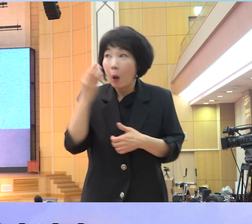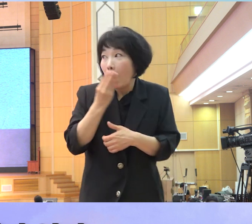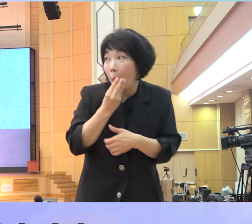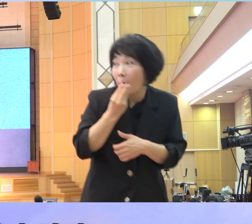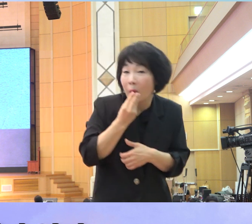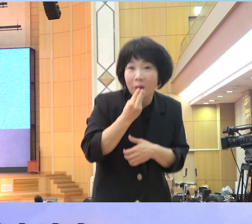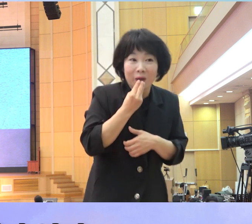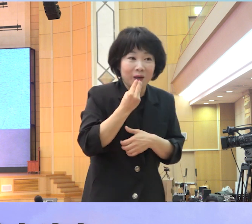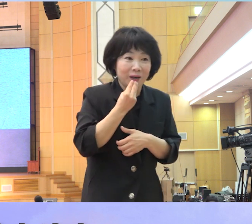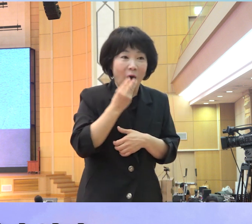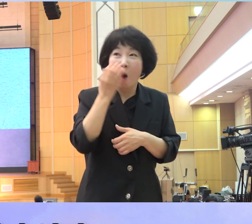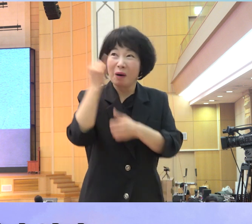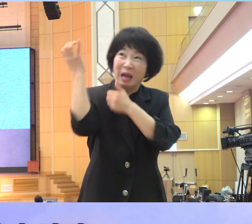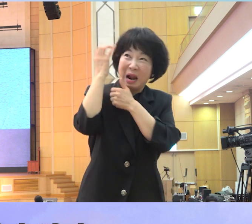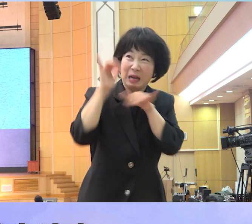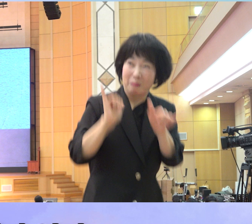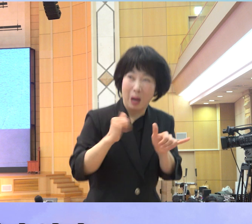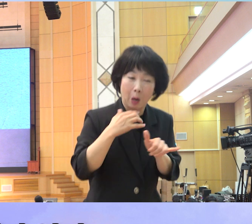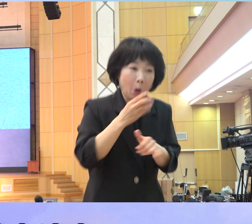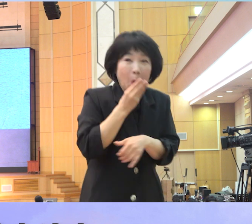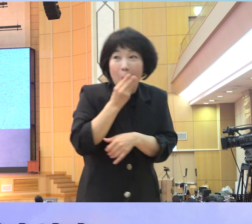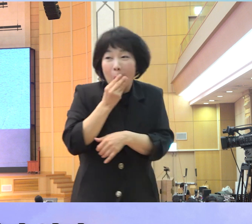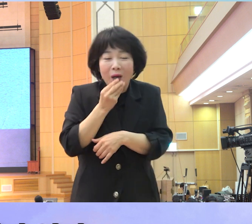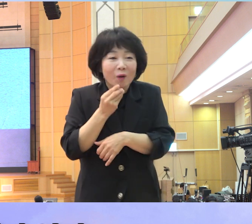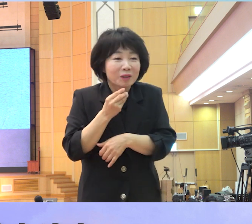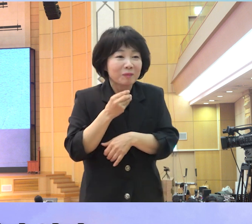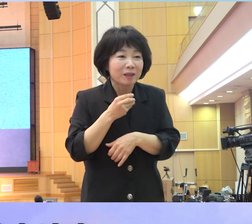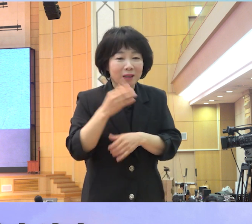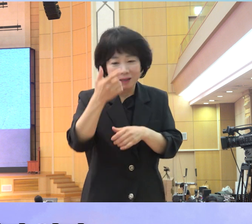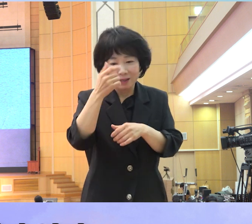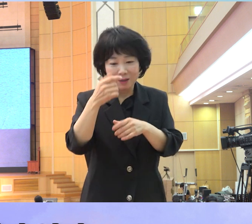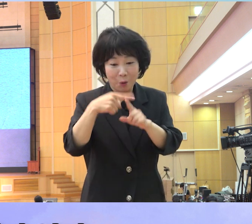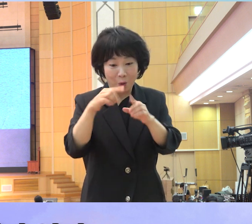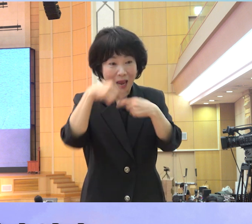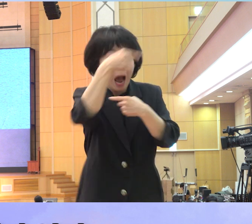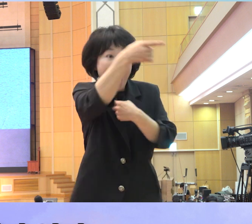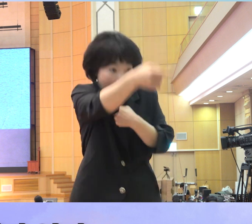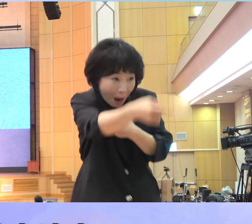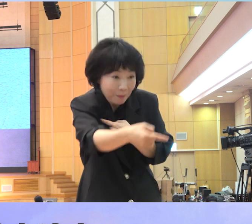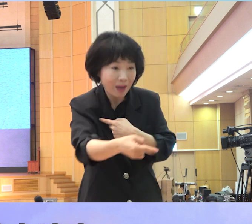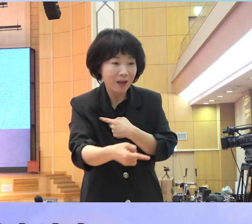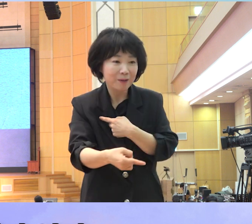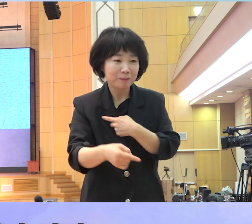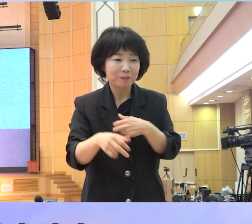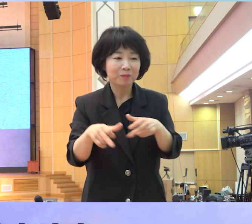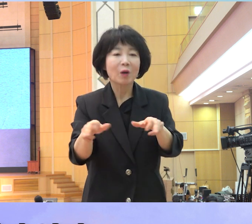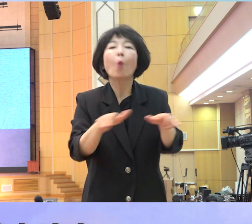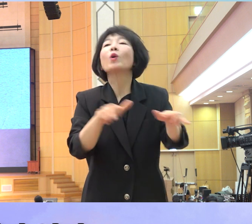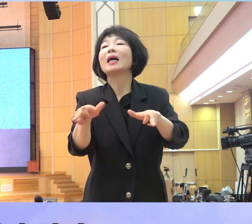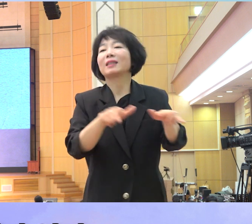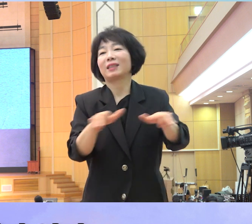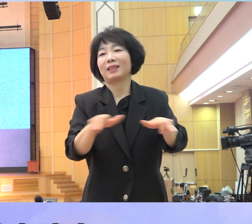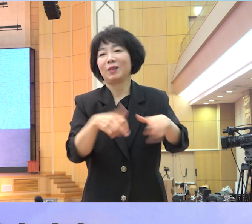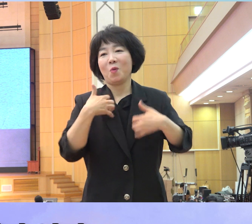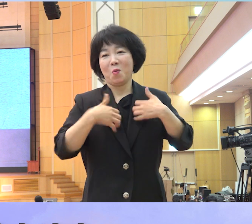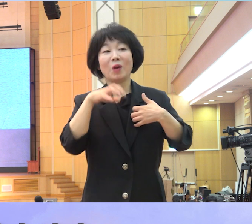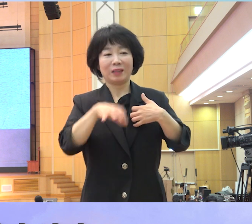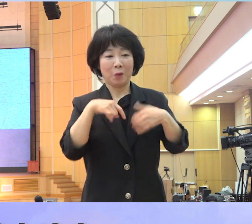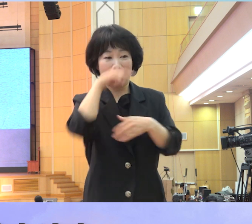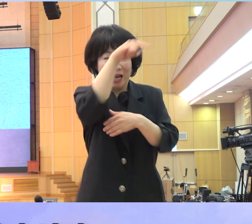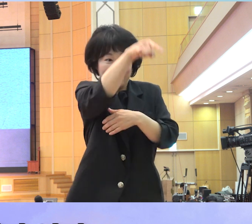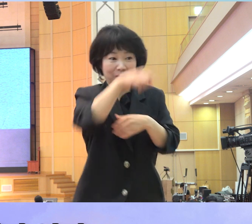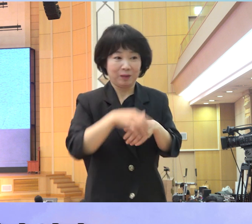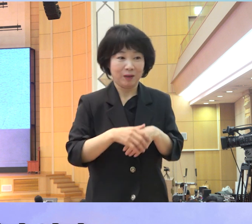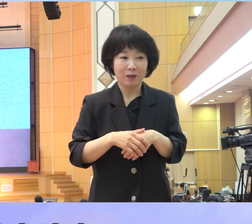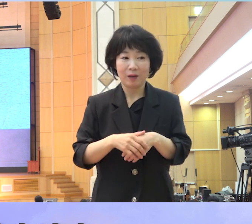알았어요. 그 당시로는. 근데 여튼 그렇게 가면 안 된다고 얘기를 들었는데도